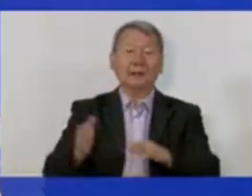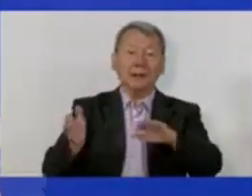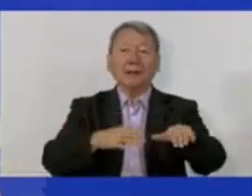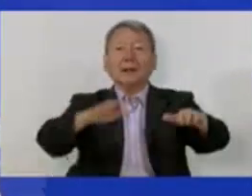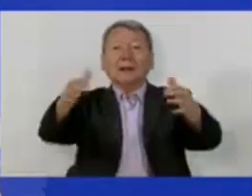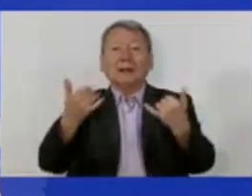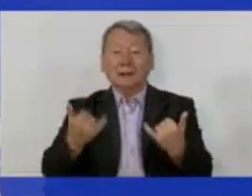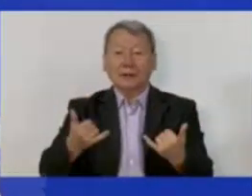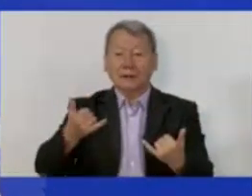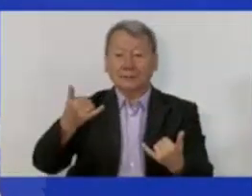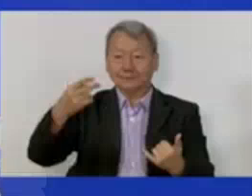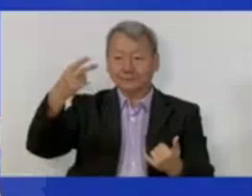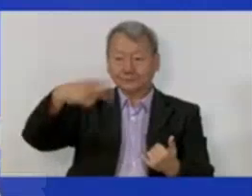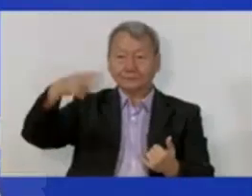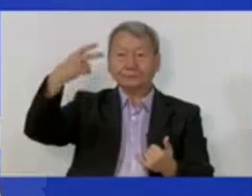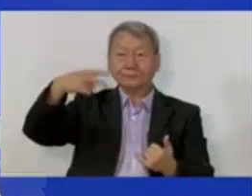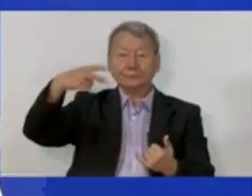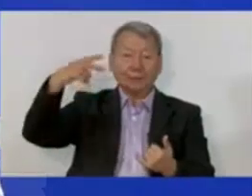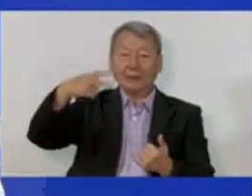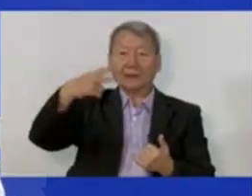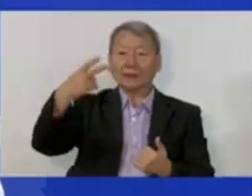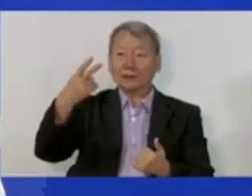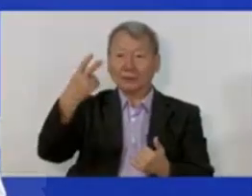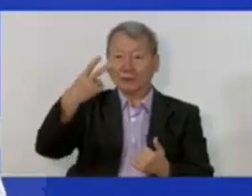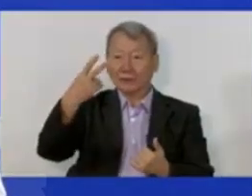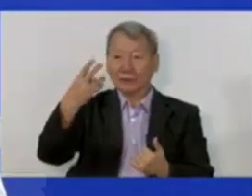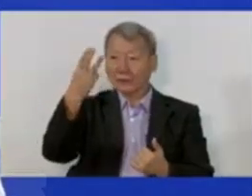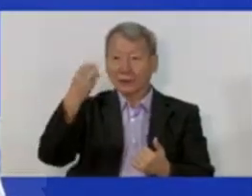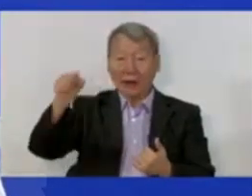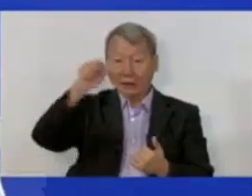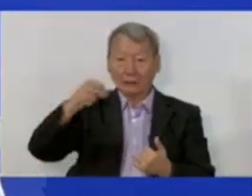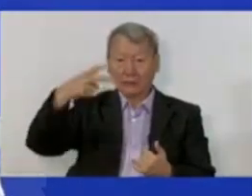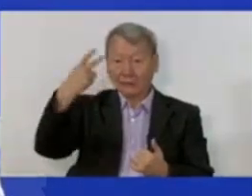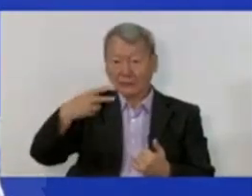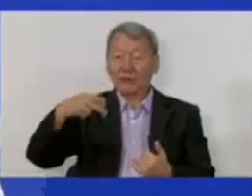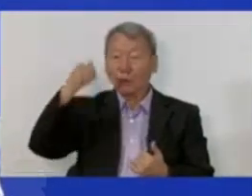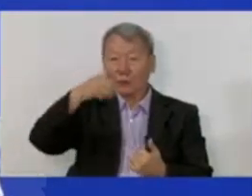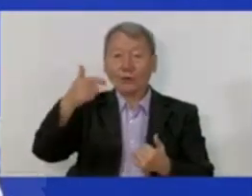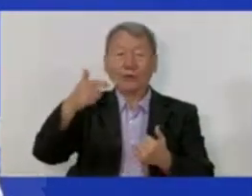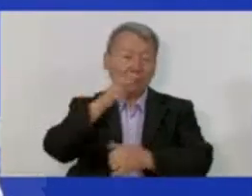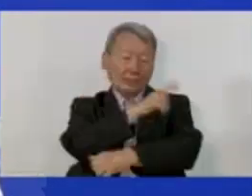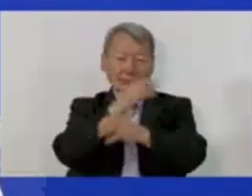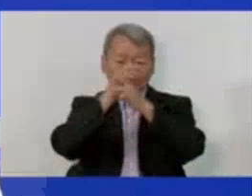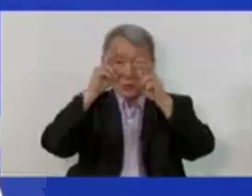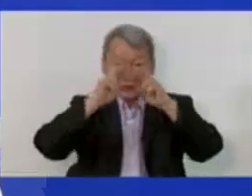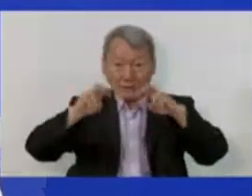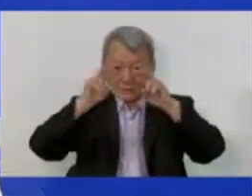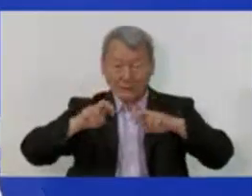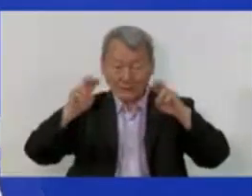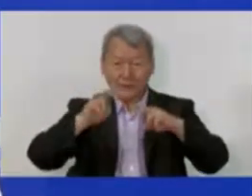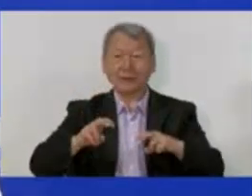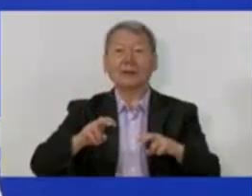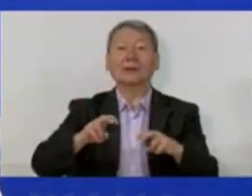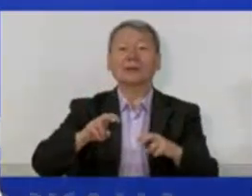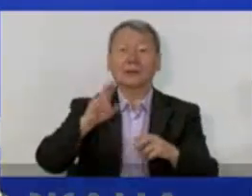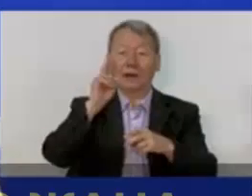эми 2020 жылдың 3 августына қарата республикада лабораториялық және клиникалық эпидемиологиялық